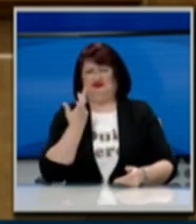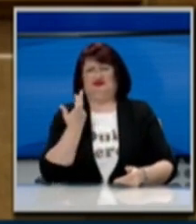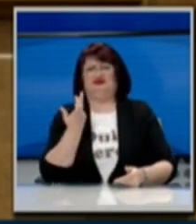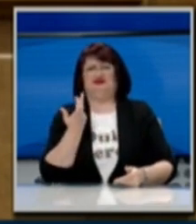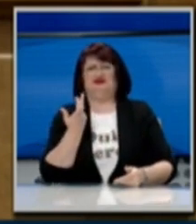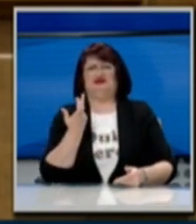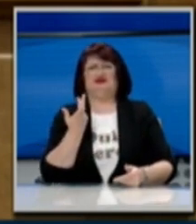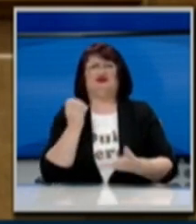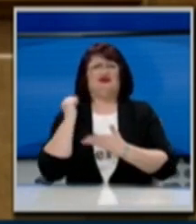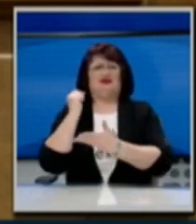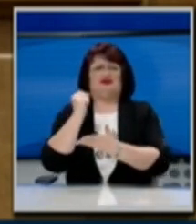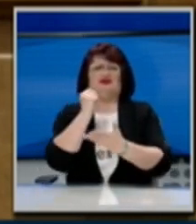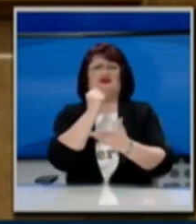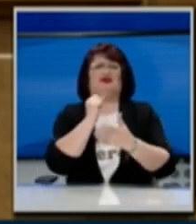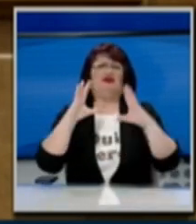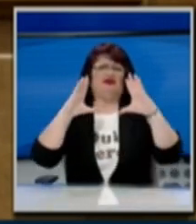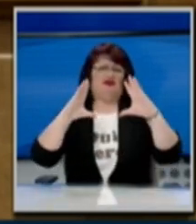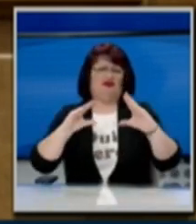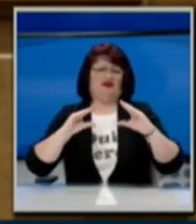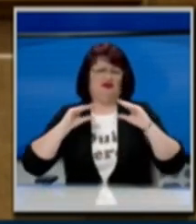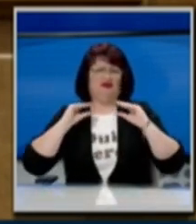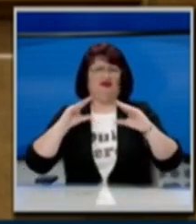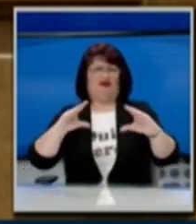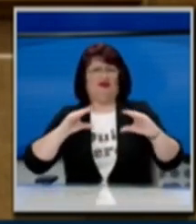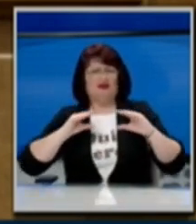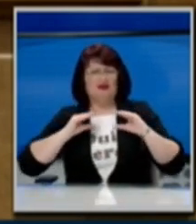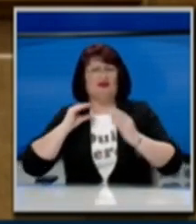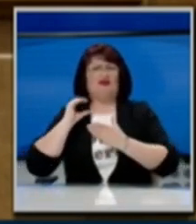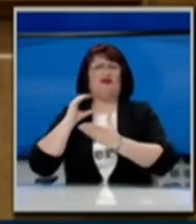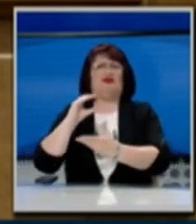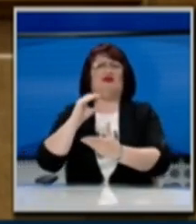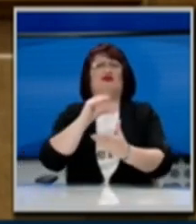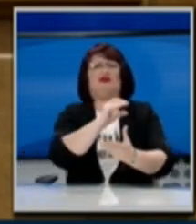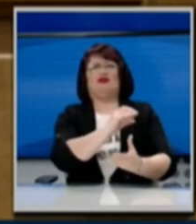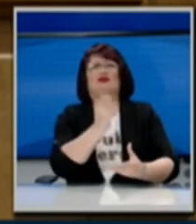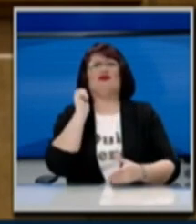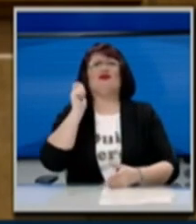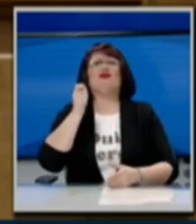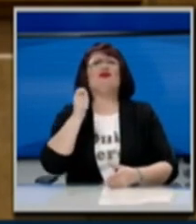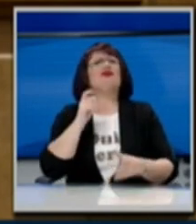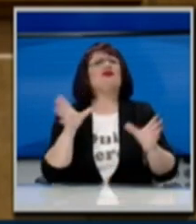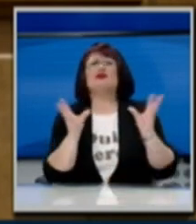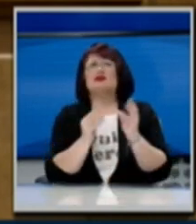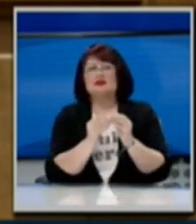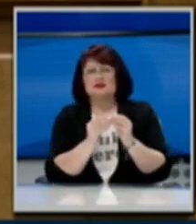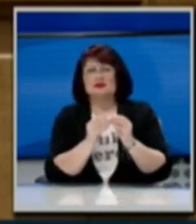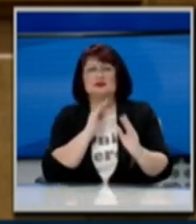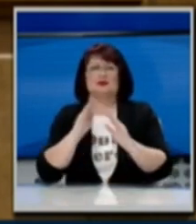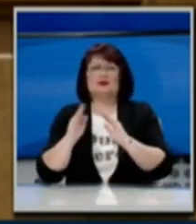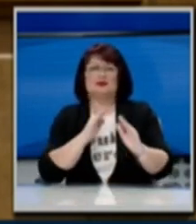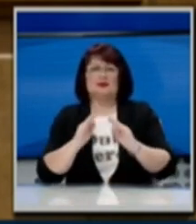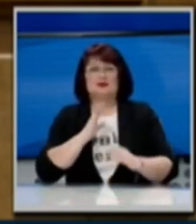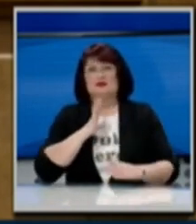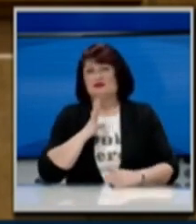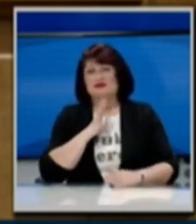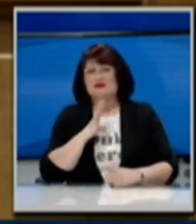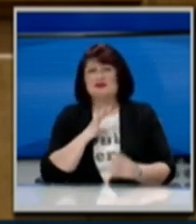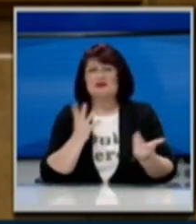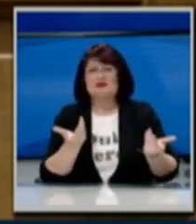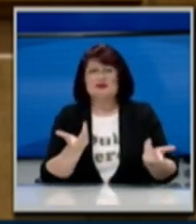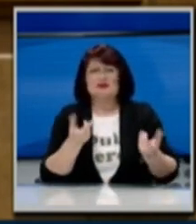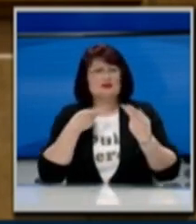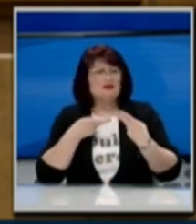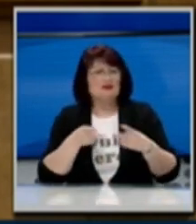απομίζηση κονδυλίων και αμήχανα και επιγραμματικά πολιτικές που αφορούν την προστασία των ανθρώπων,